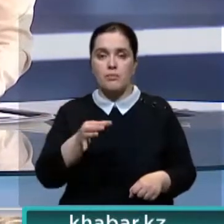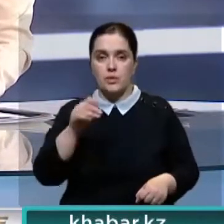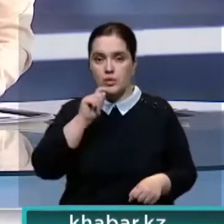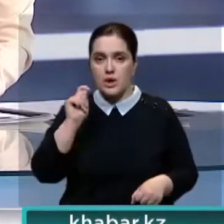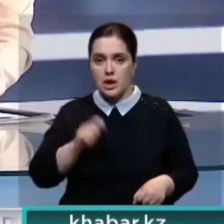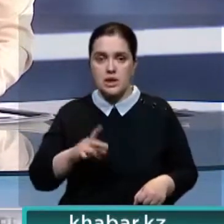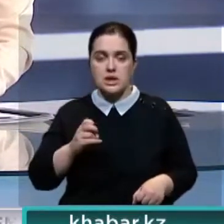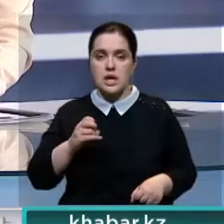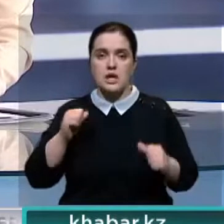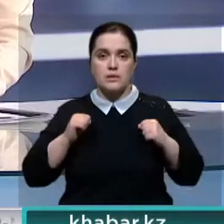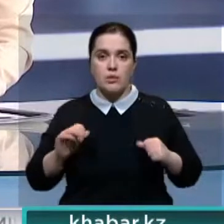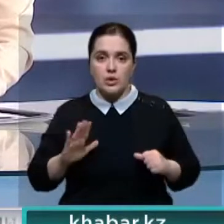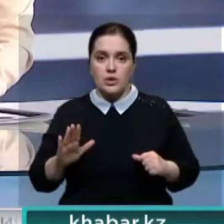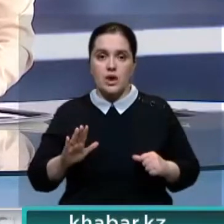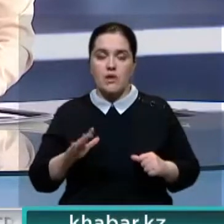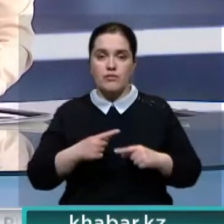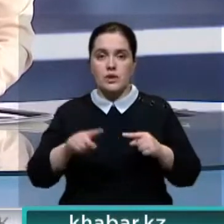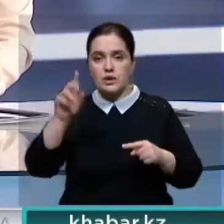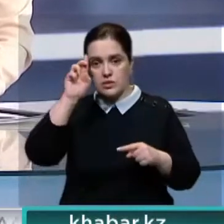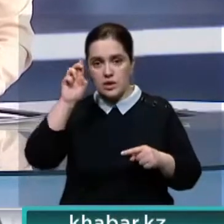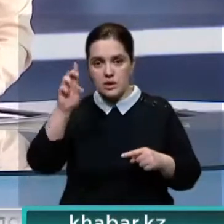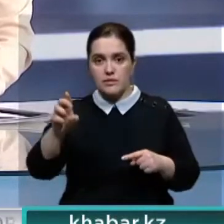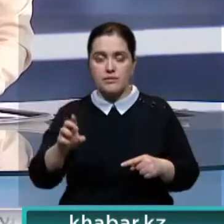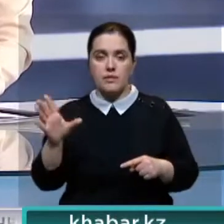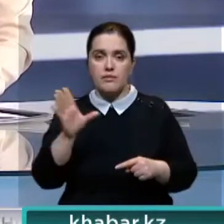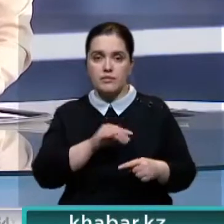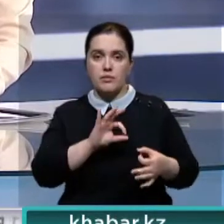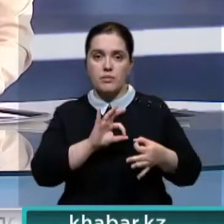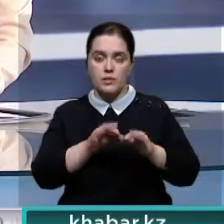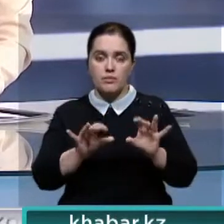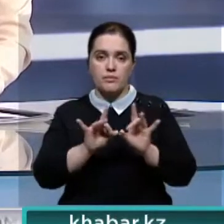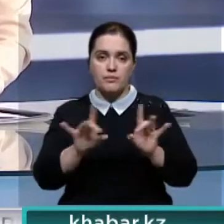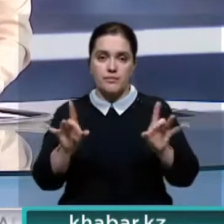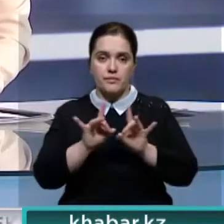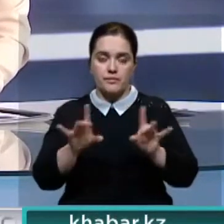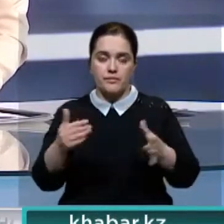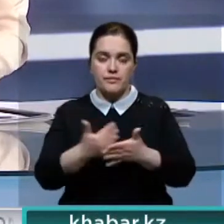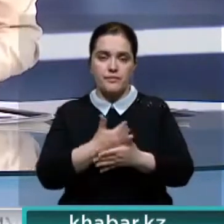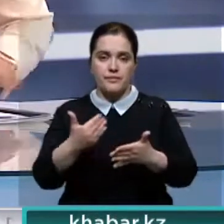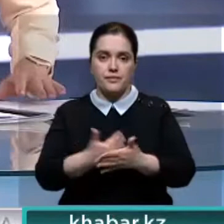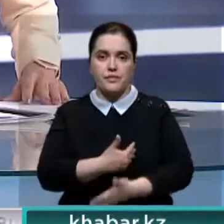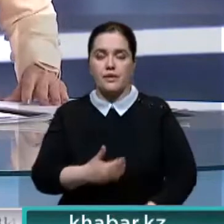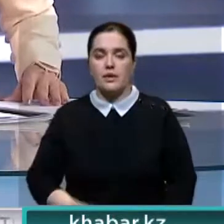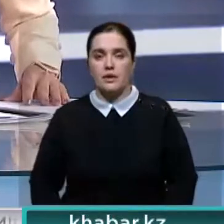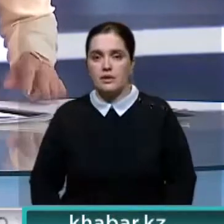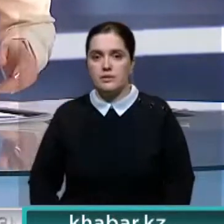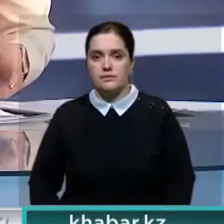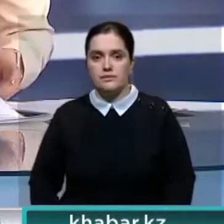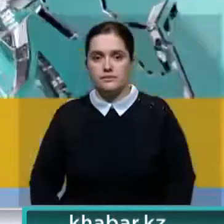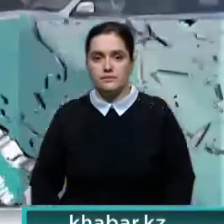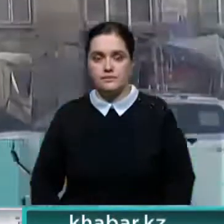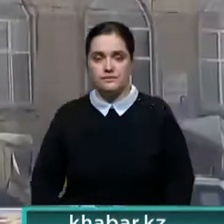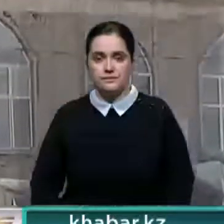Украины. Неспокойная обстановка тем временем и в других государствах. Впрочем, обо всем подробнее в подборке международных новостей.